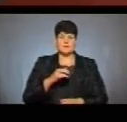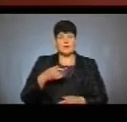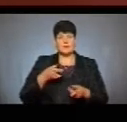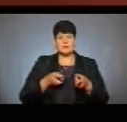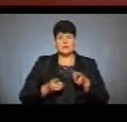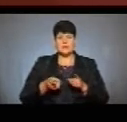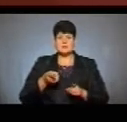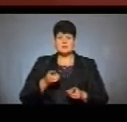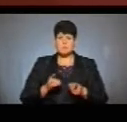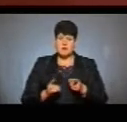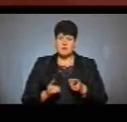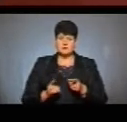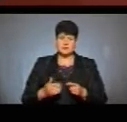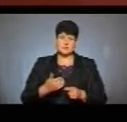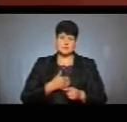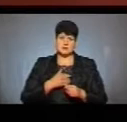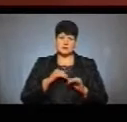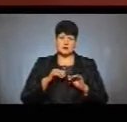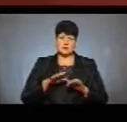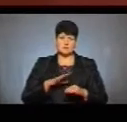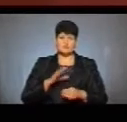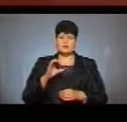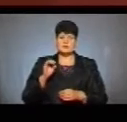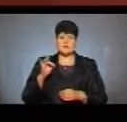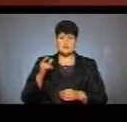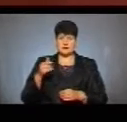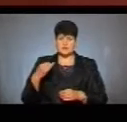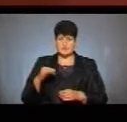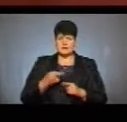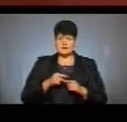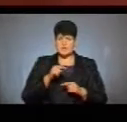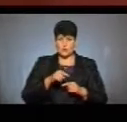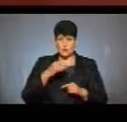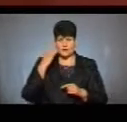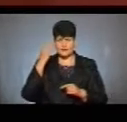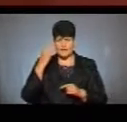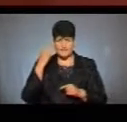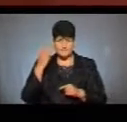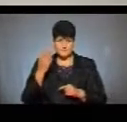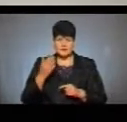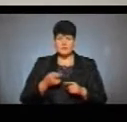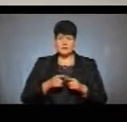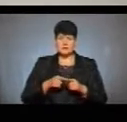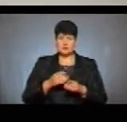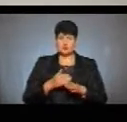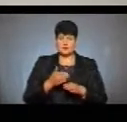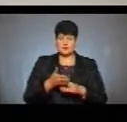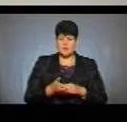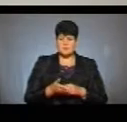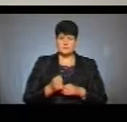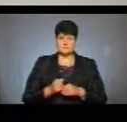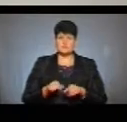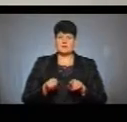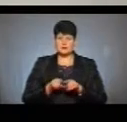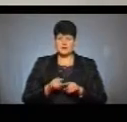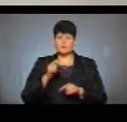Насправді, ініціатором акції був Сергій, так? Тобто це його ідея на даному етапі. Так, в